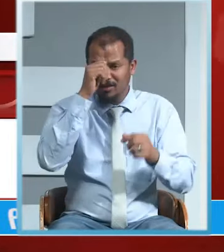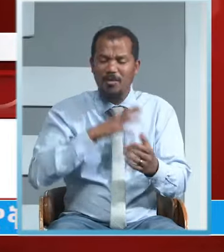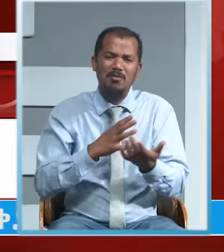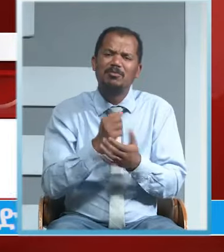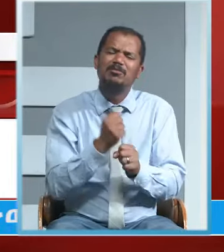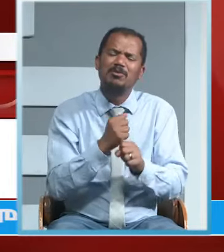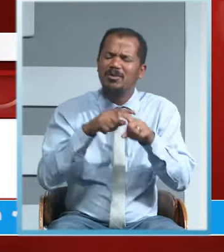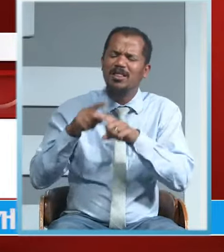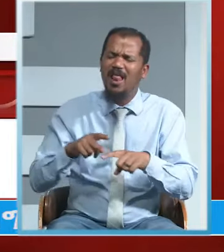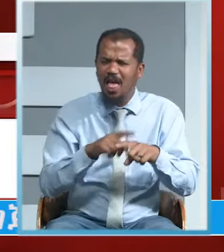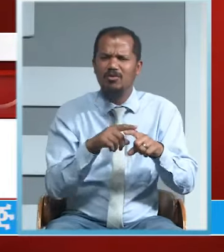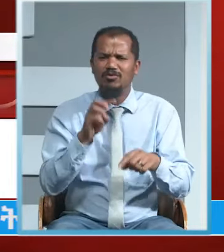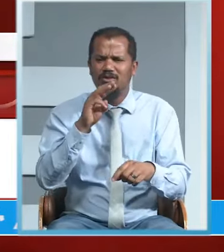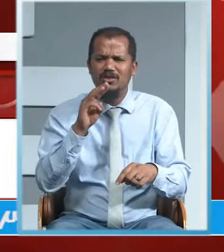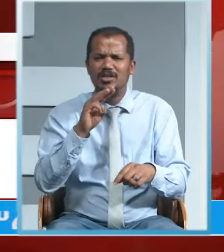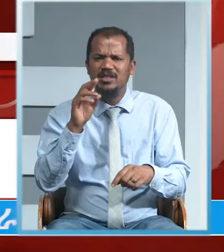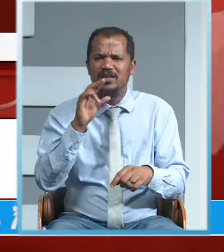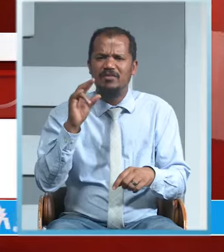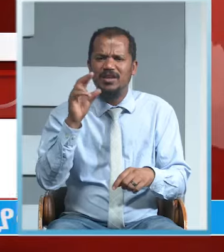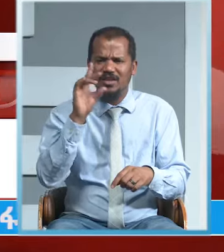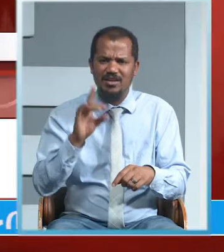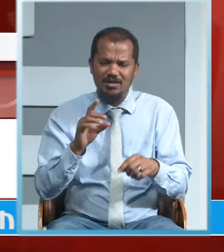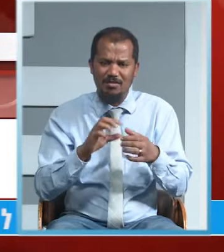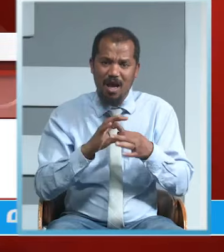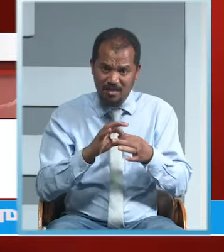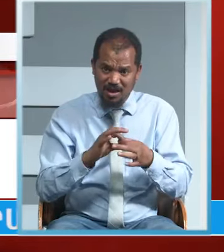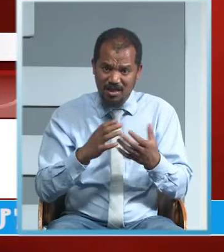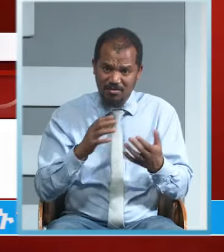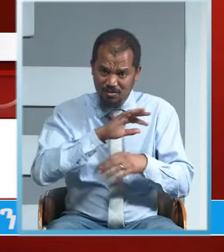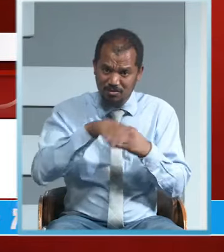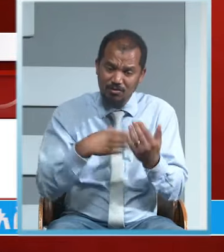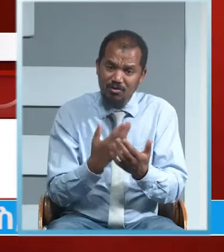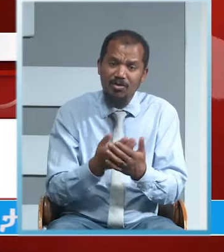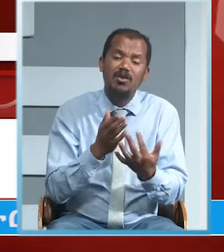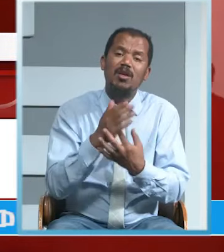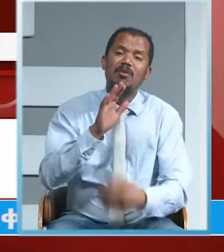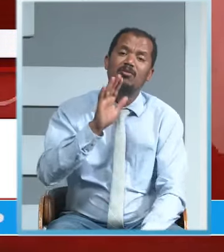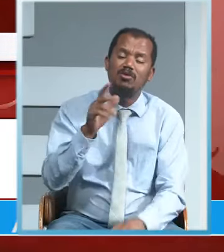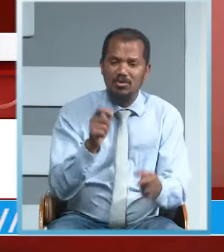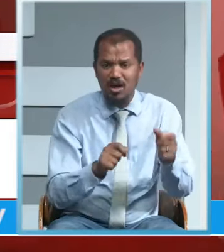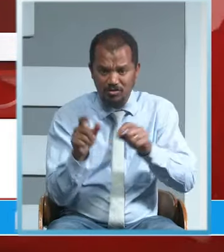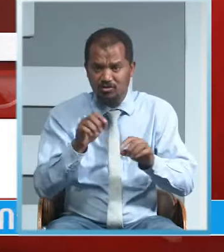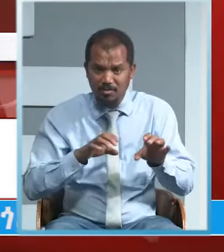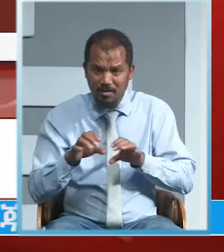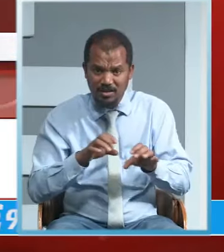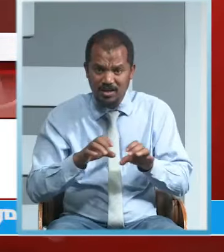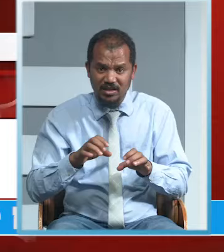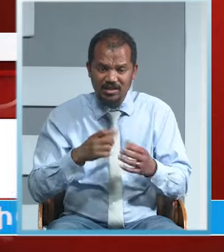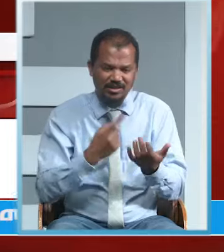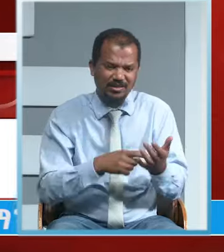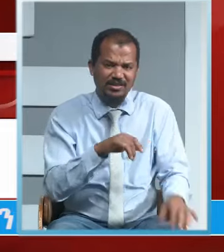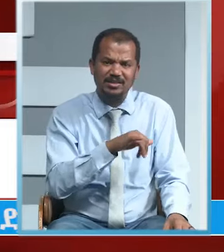እንዲሁም የሲቪል ማህበራት እና በሰላም ግንባታ ላይ የሚሰሩ አካላት ሁሉ የበኩላቸውን አስተዋጽኦ በማድረግ እንዲህ